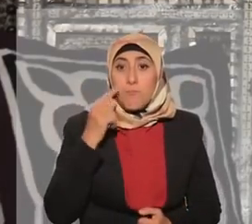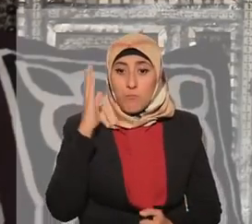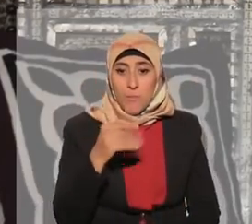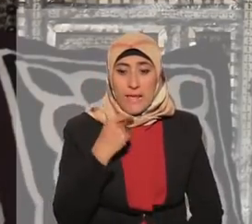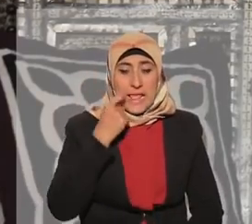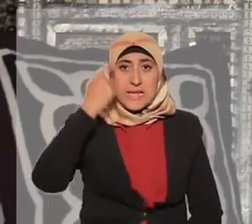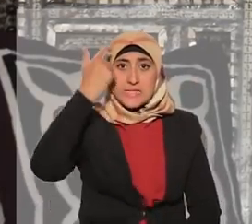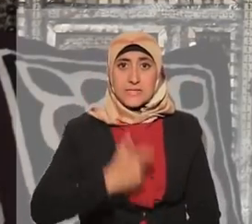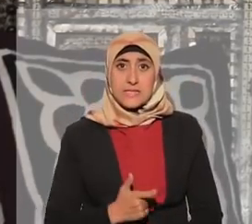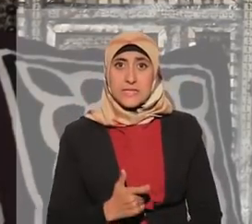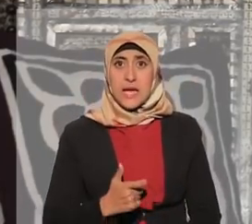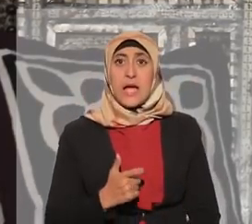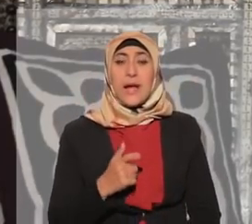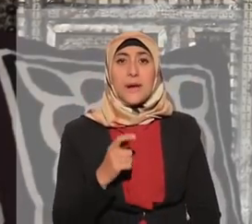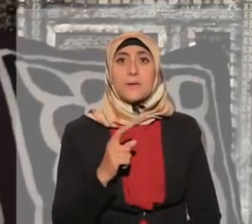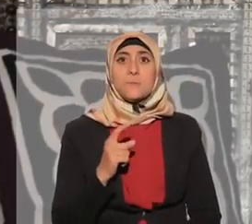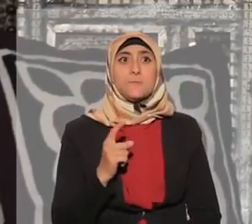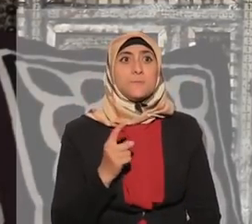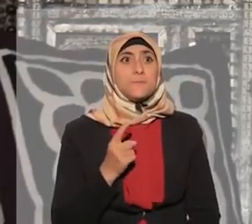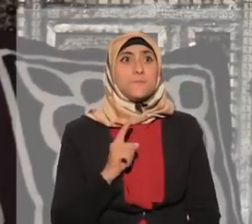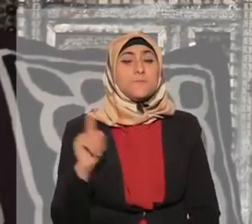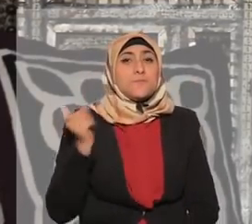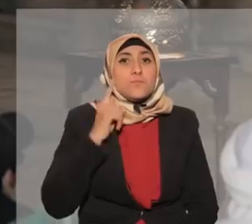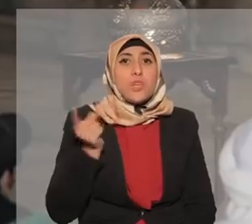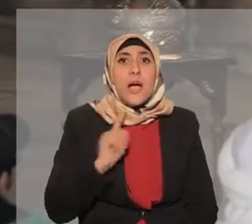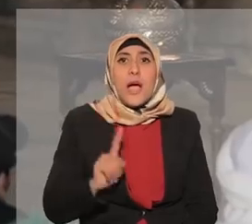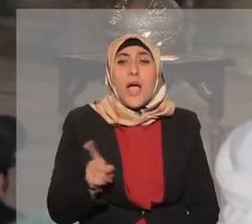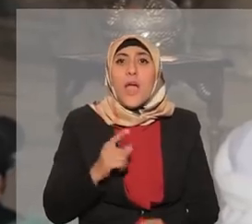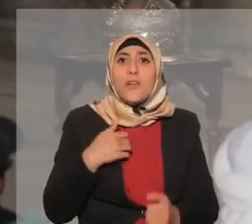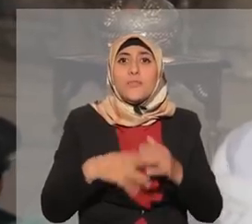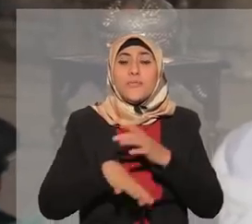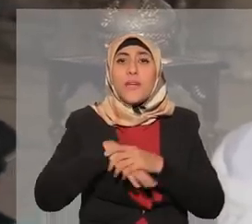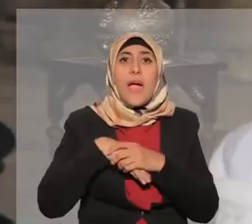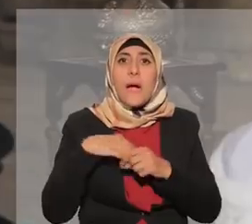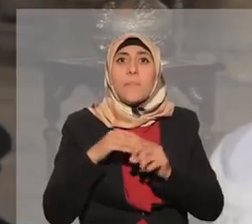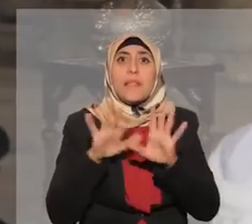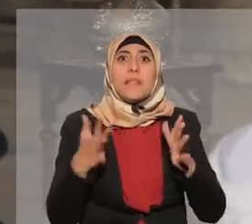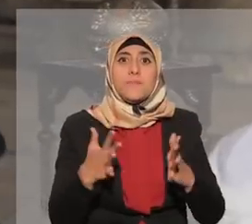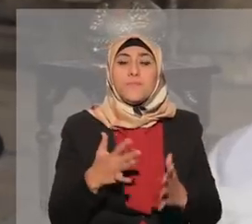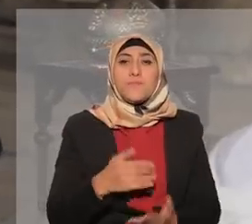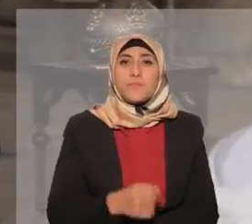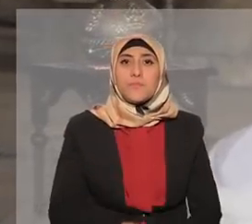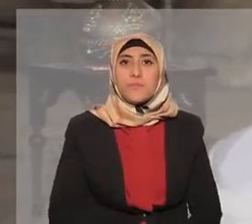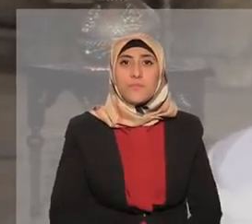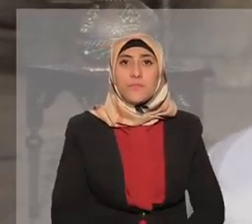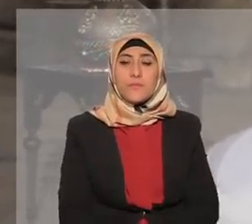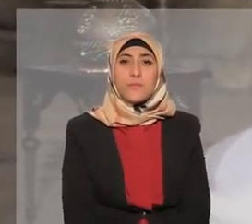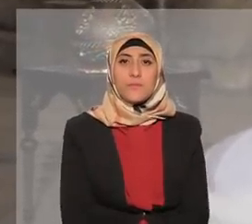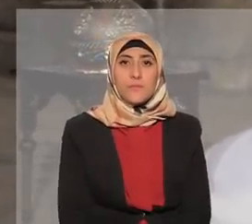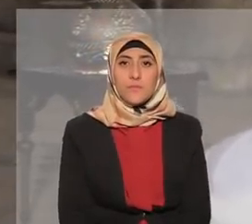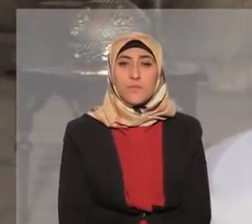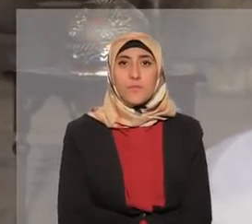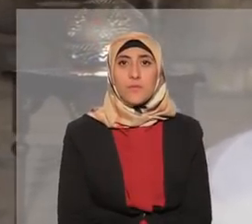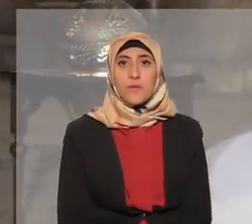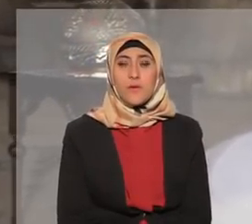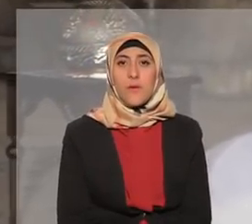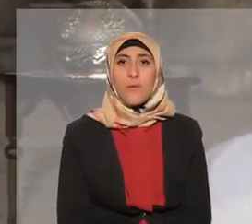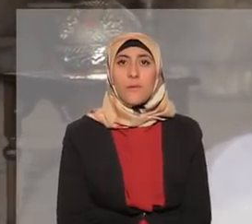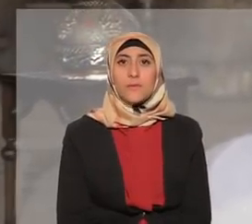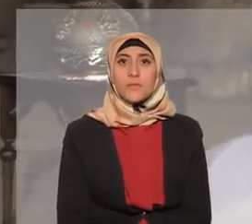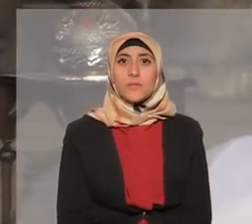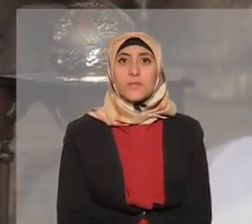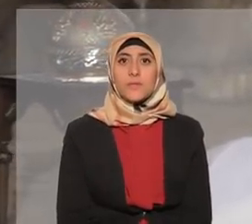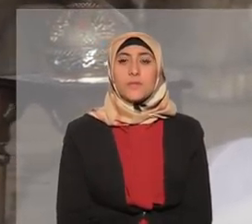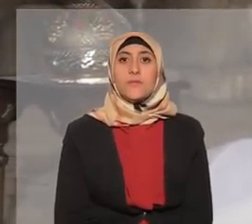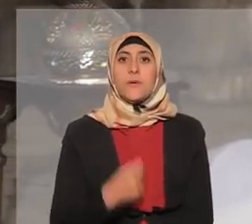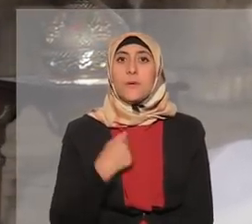حتى الإنسان أن يدفع ما يترتب عليها من تصرفات، والمغلوب معذور في الشرع. من ملامح